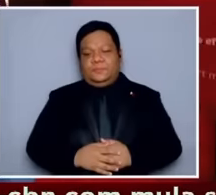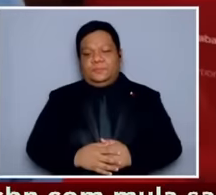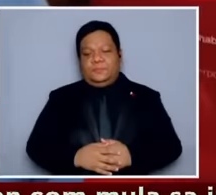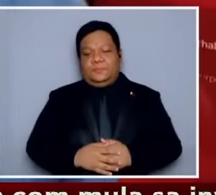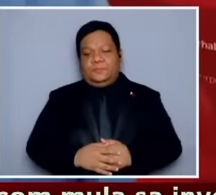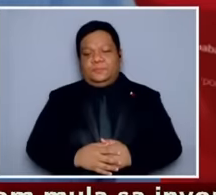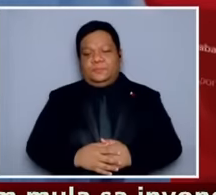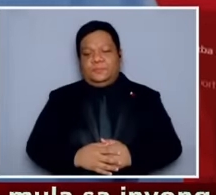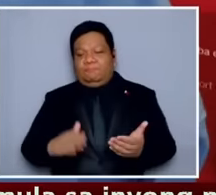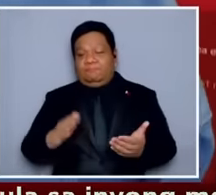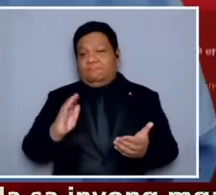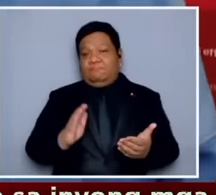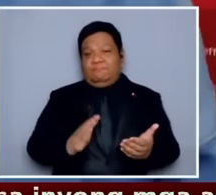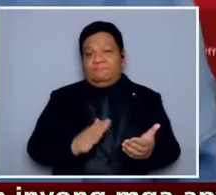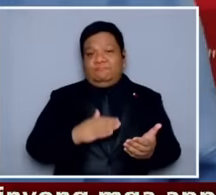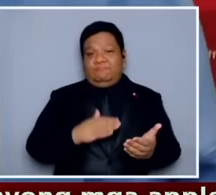At